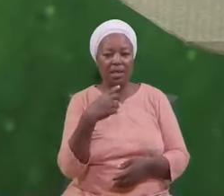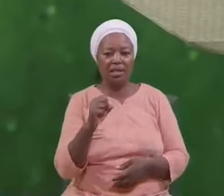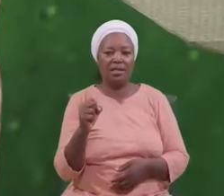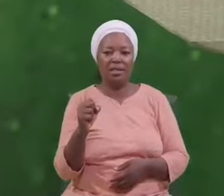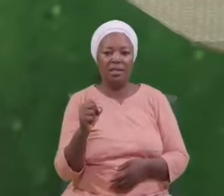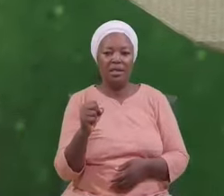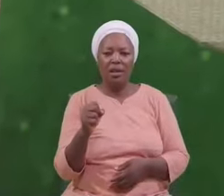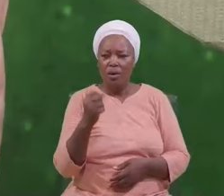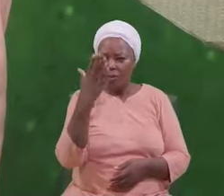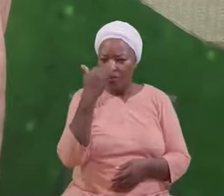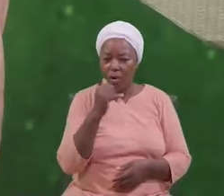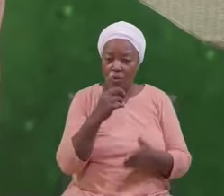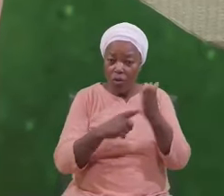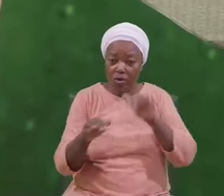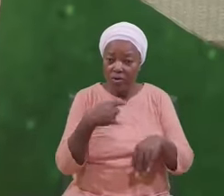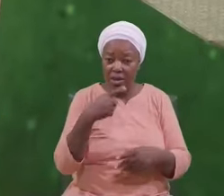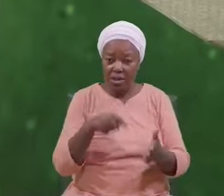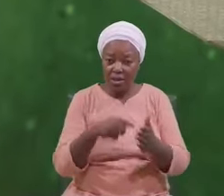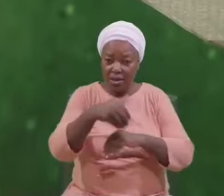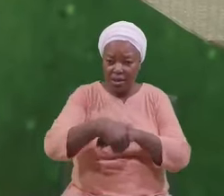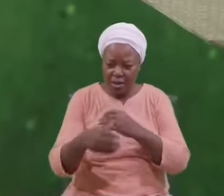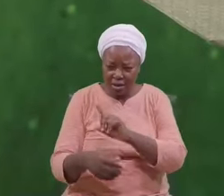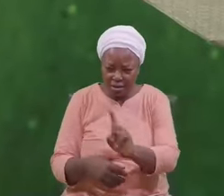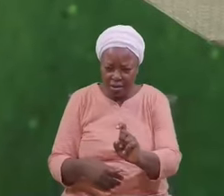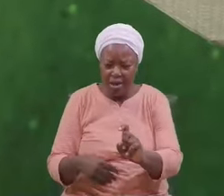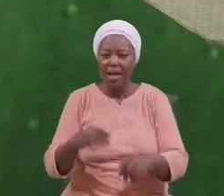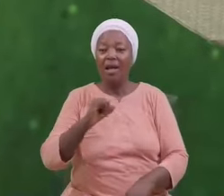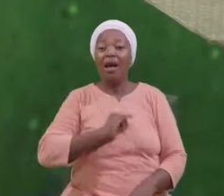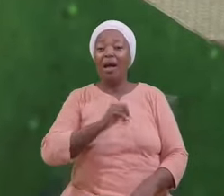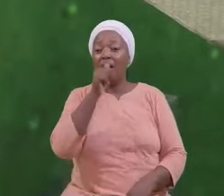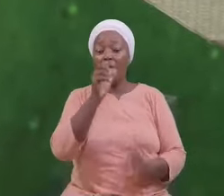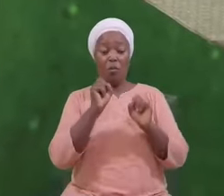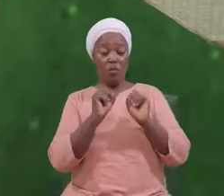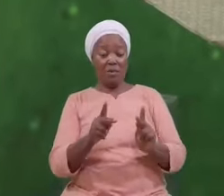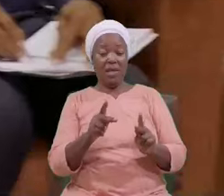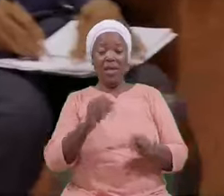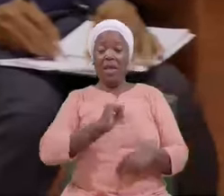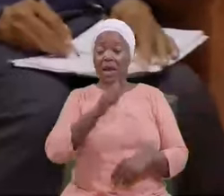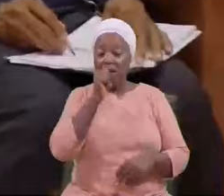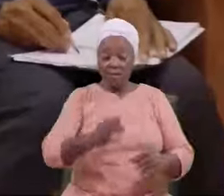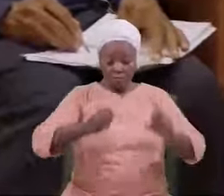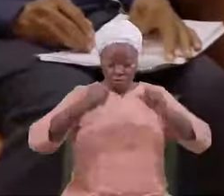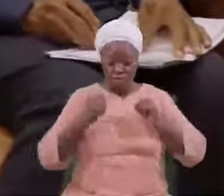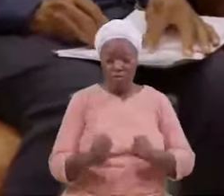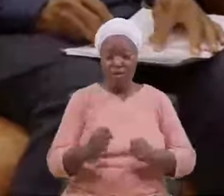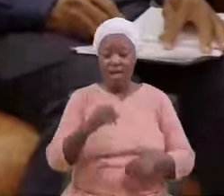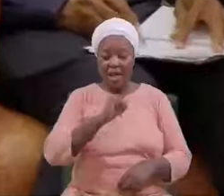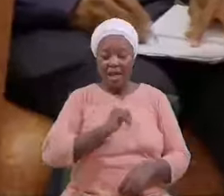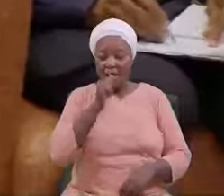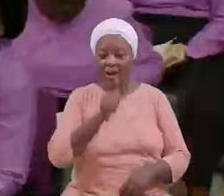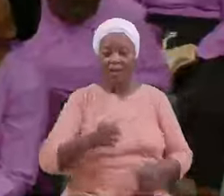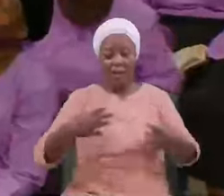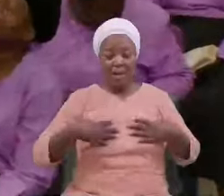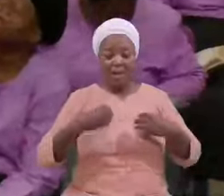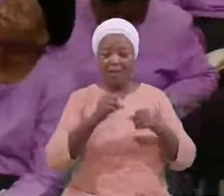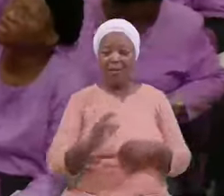direz ce soir? Je suis en bonne santé. Je suis en santé parfaite. Je suis